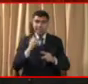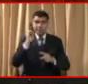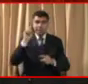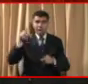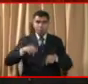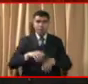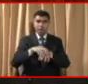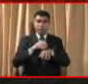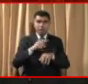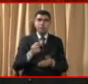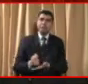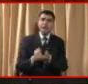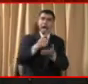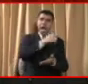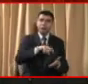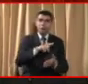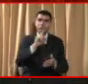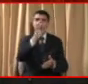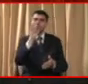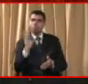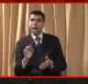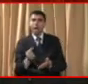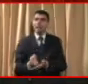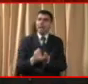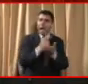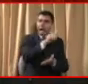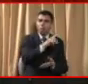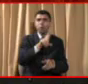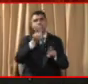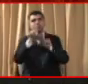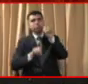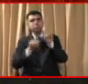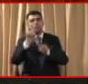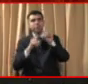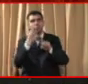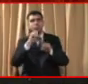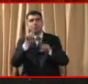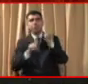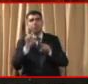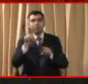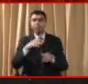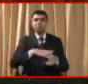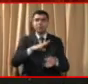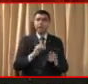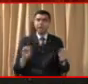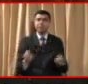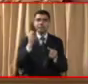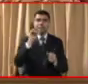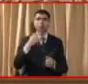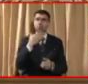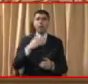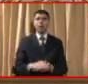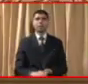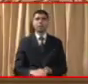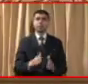تمشي لهذه الأحياء، ونسبة مئوية هي اللي تمشي للمداخل، لأننا عندنا أيضا حاجة باش تكون المداخل ديال المدن تكون في هذا المنظر. شكرا.